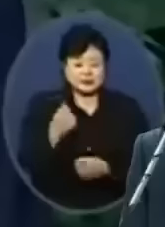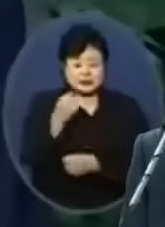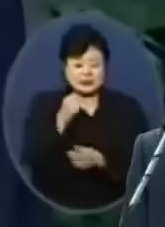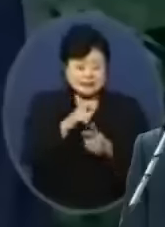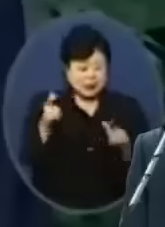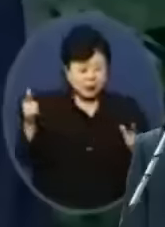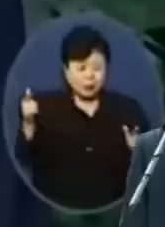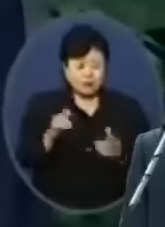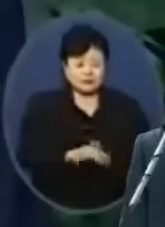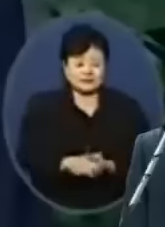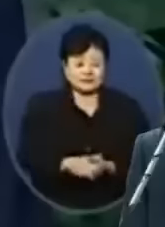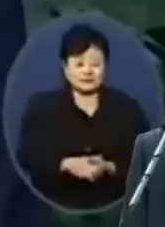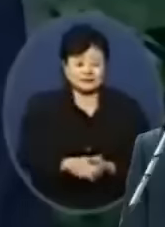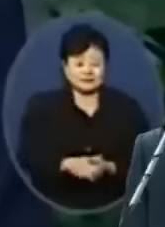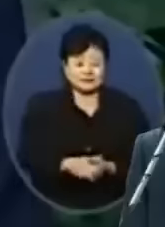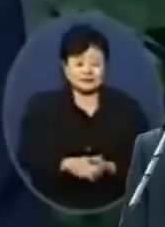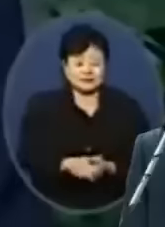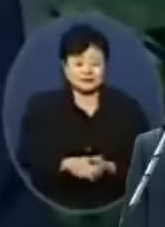흔들리지 말아야 되는 것입니다.